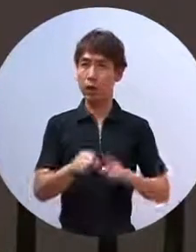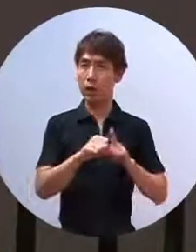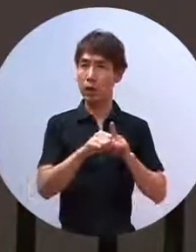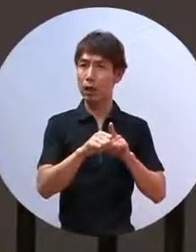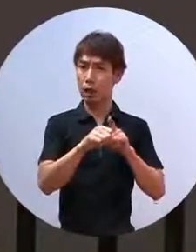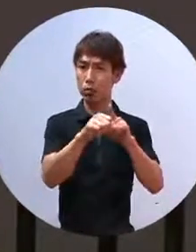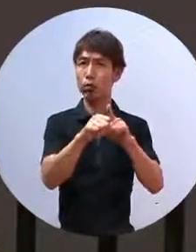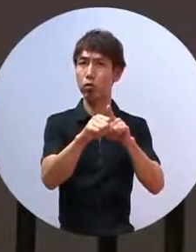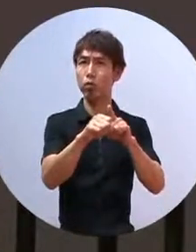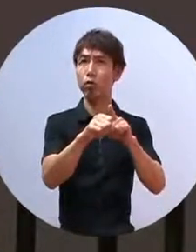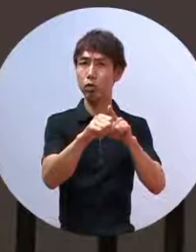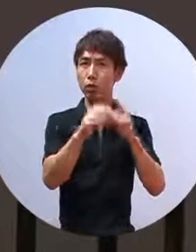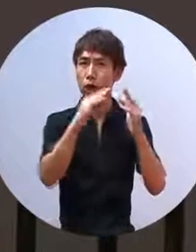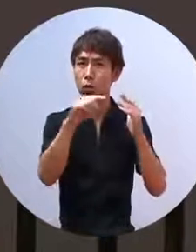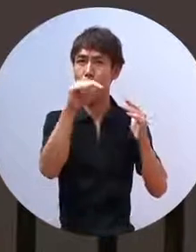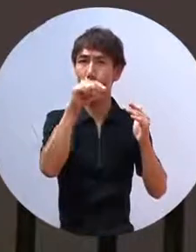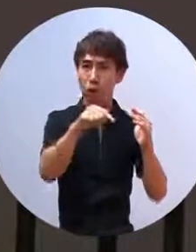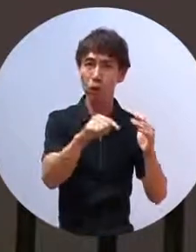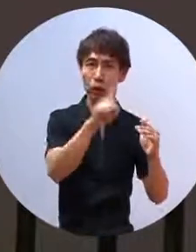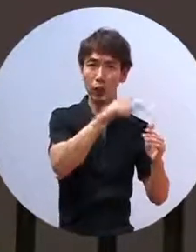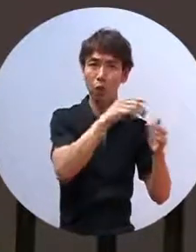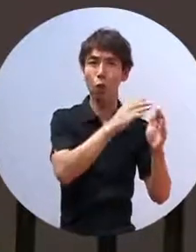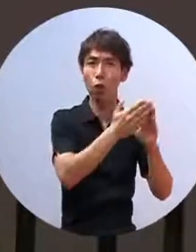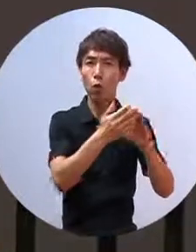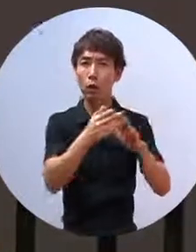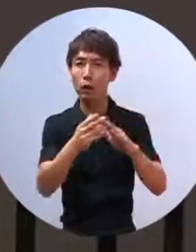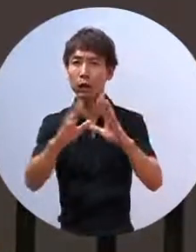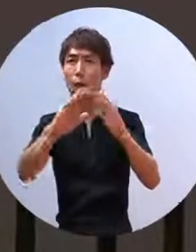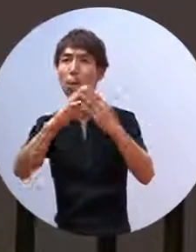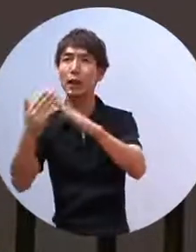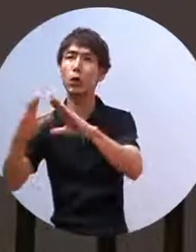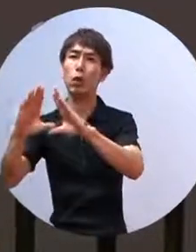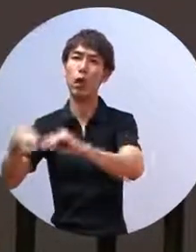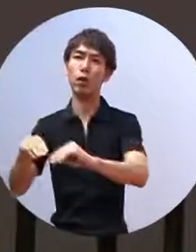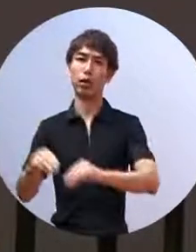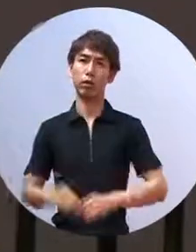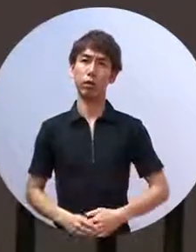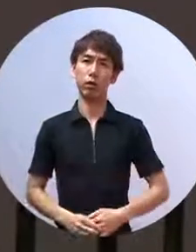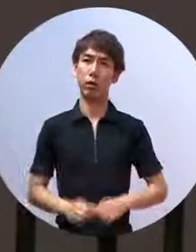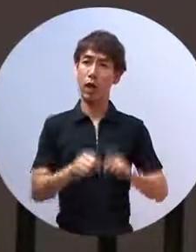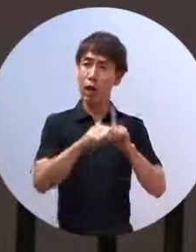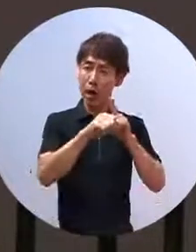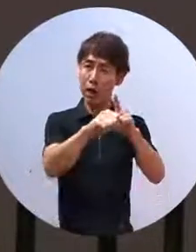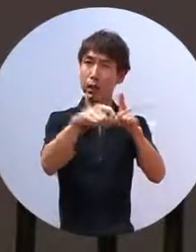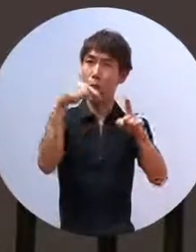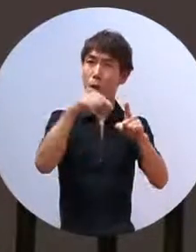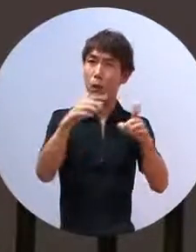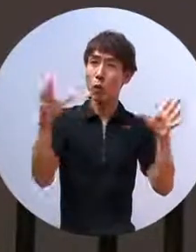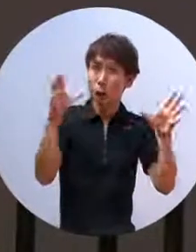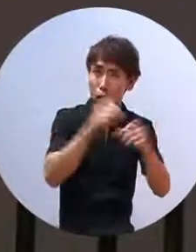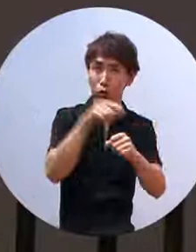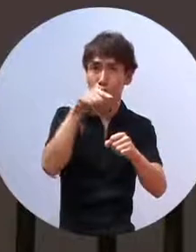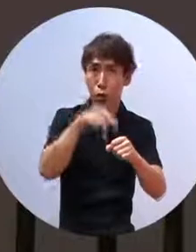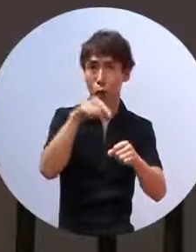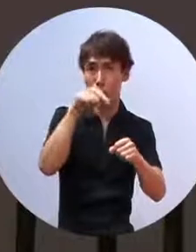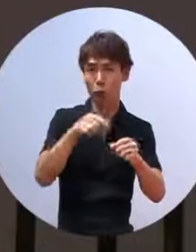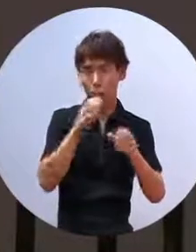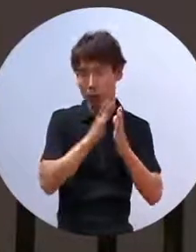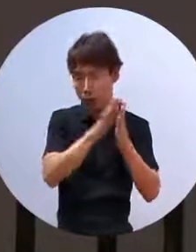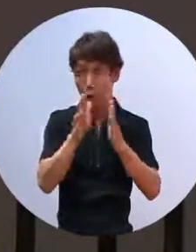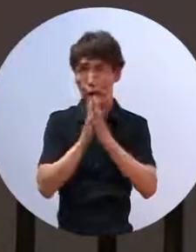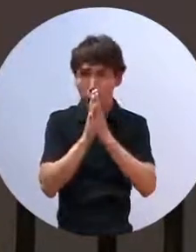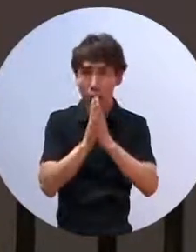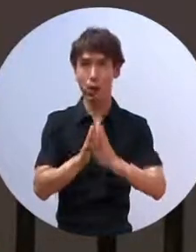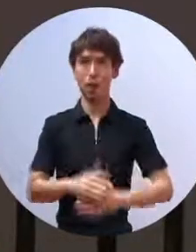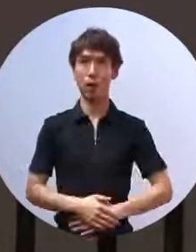し都会を破壊するための究極のですね、兵器をですね、なくすということを皆が同じように